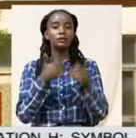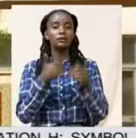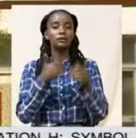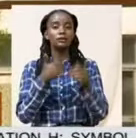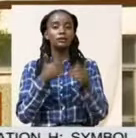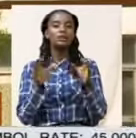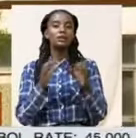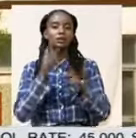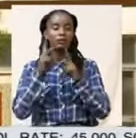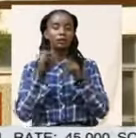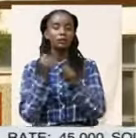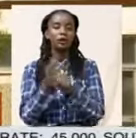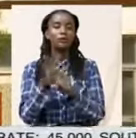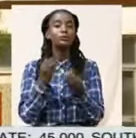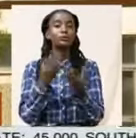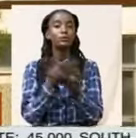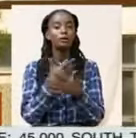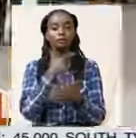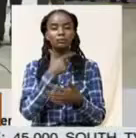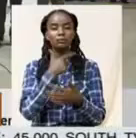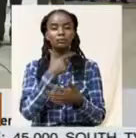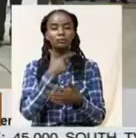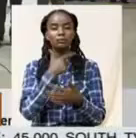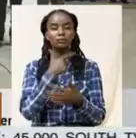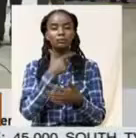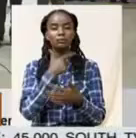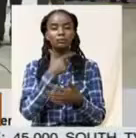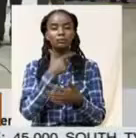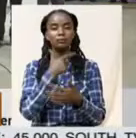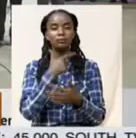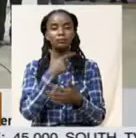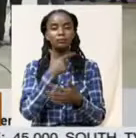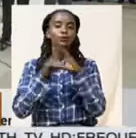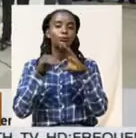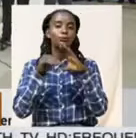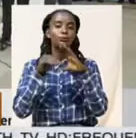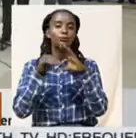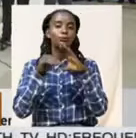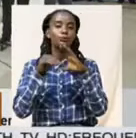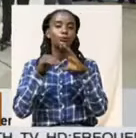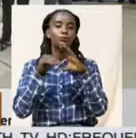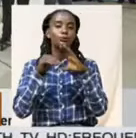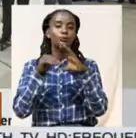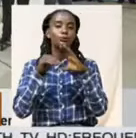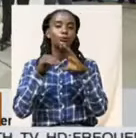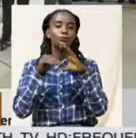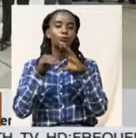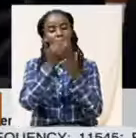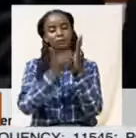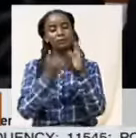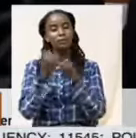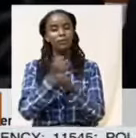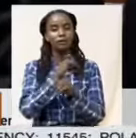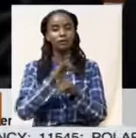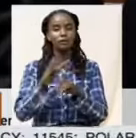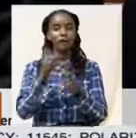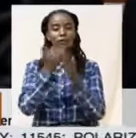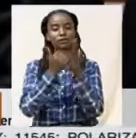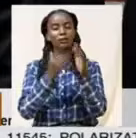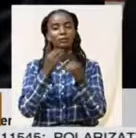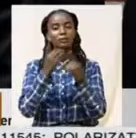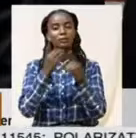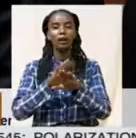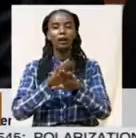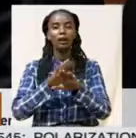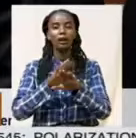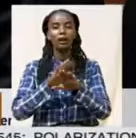በሚዲያ ቅኝት ስራቸው ብዙ ነገርንም ታዝበዋል። በአብዛኛው የሀገር ውስጥ ሚዲያዎች ሌሎች በሰጡት አጀንዳ ላይ መስራት እንጂ አጀንዳ መፍጠር ላይ ያለው